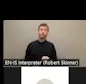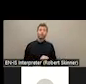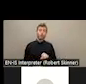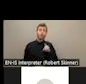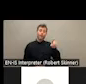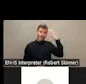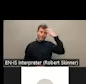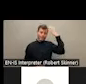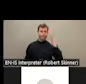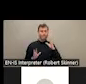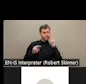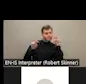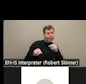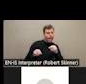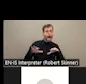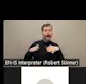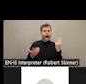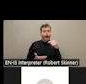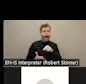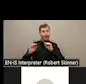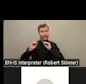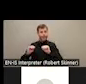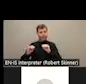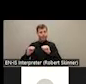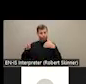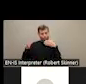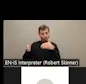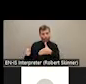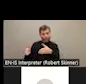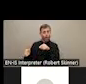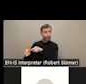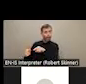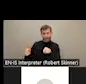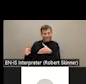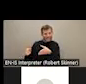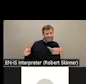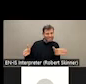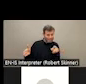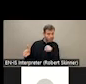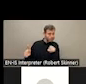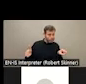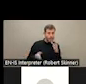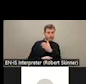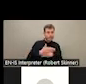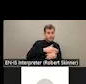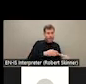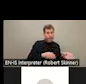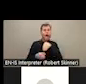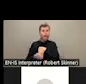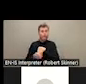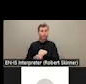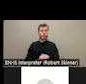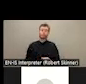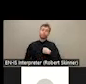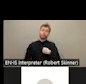enfants sans handicap. Le rôle de nous, organisation des personnes handicapées, c'est de pouvoir continuer à